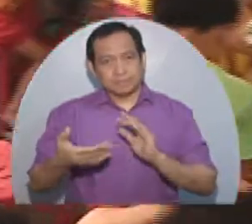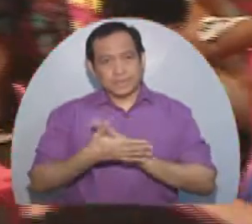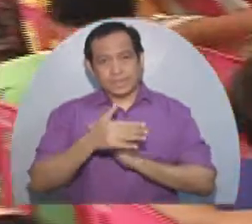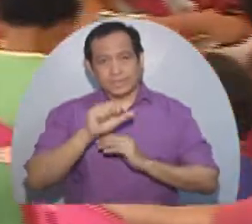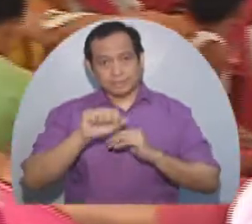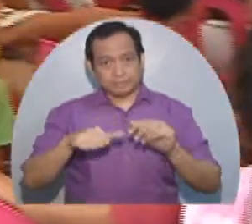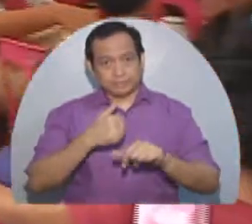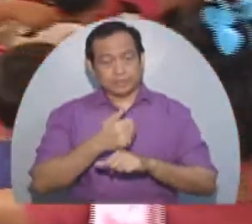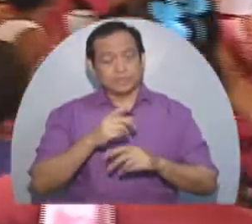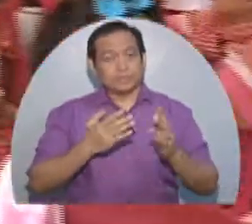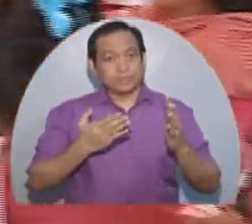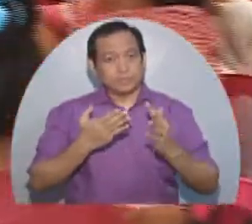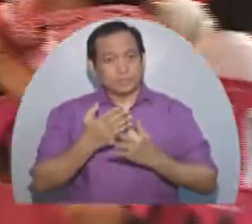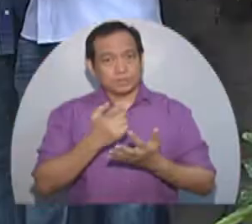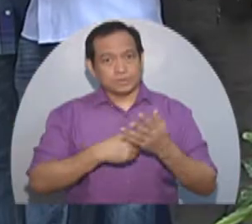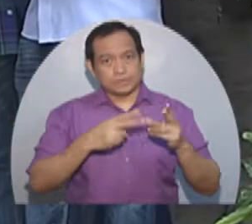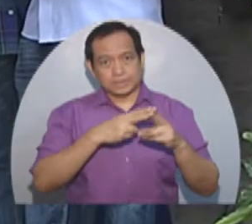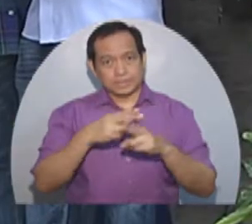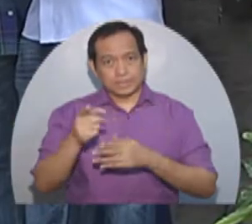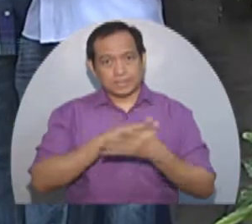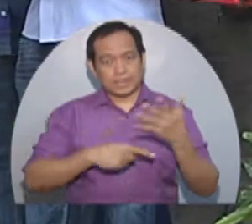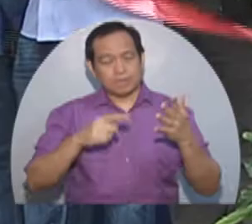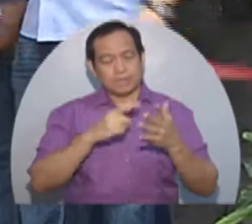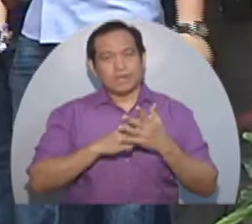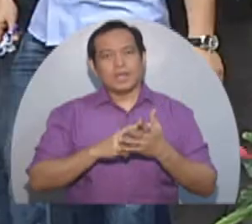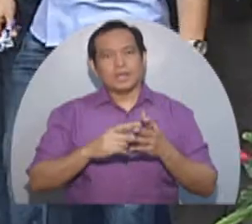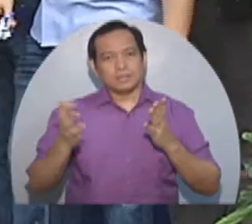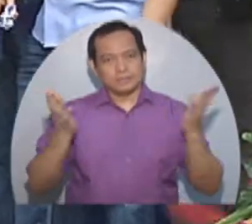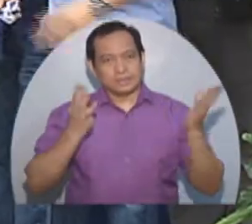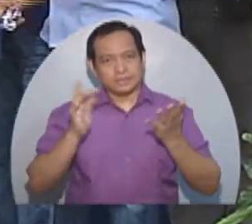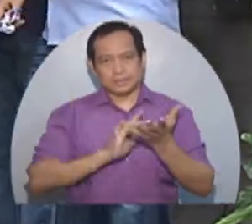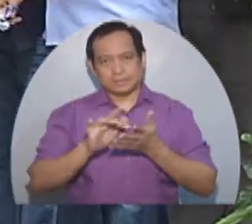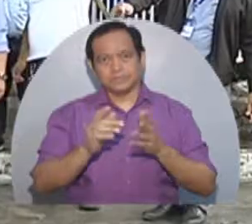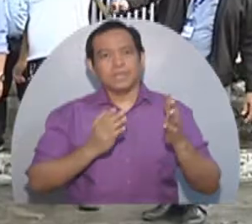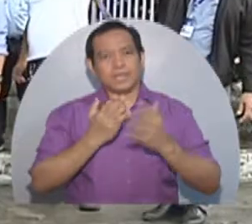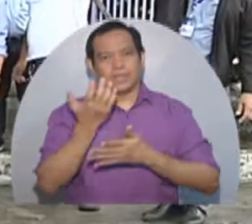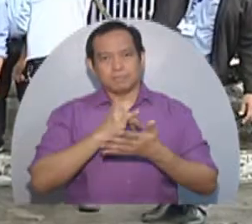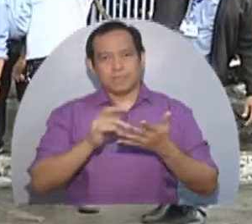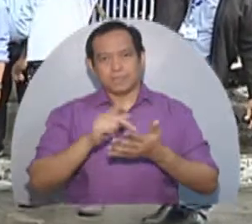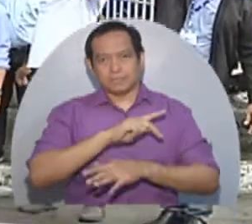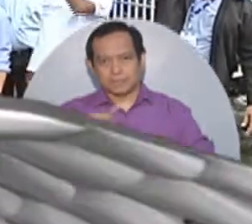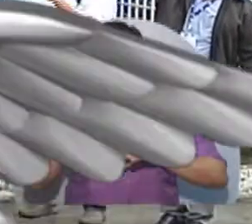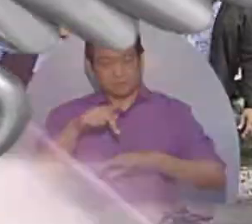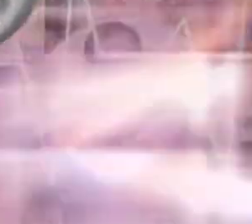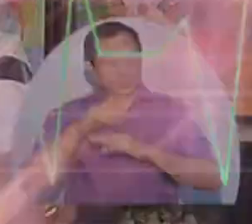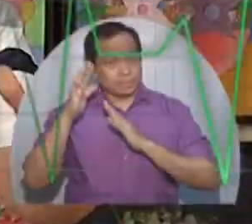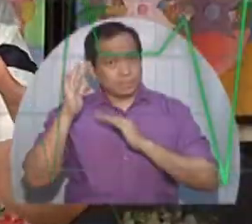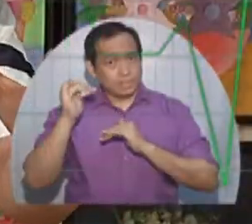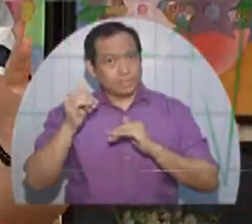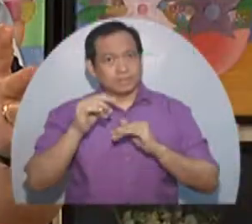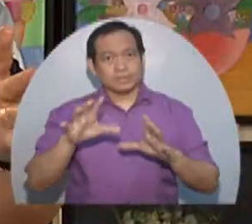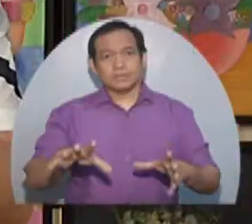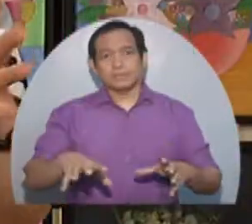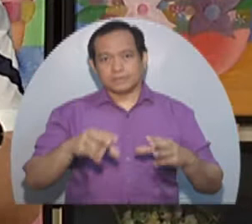gagawin ng SM Foundation sa ngalan ng serbisyo medikal sa mampanig ng Pilipinas.